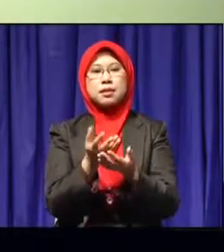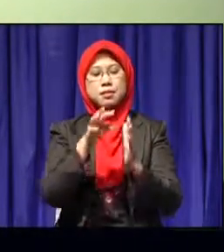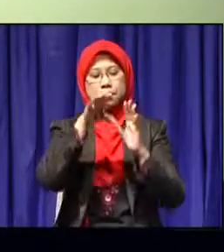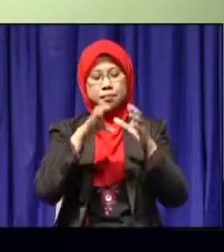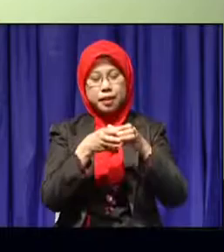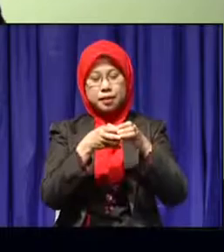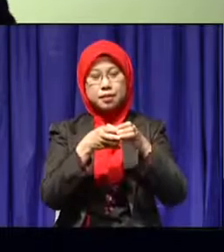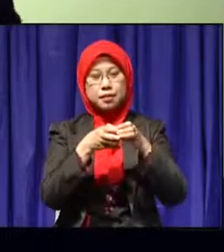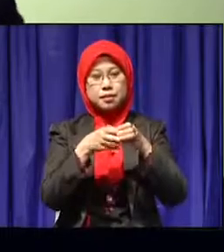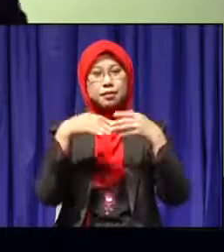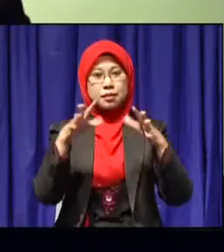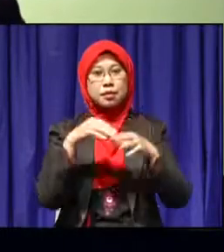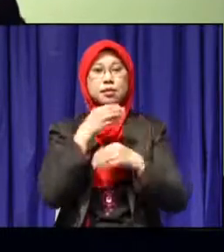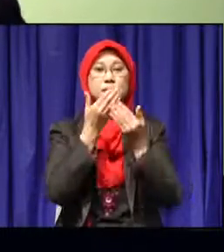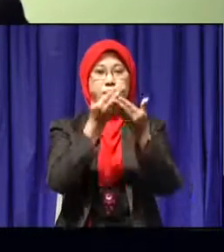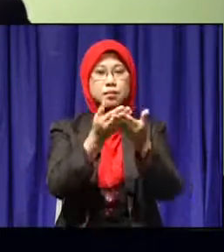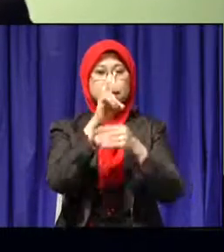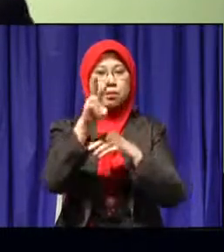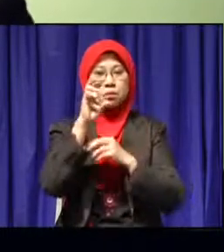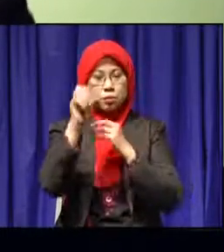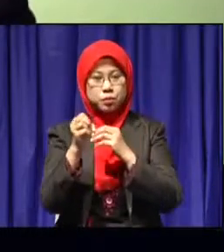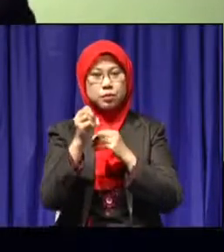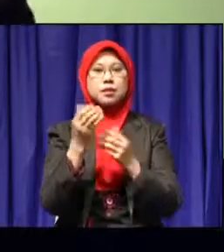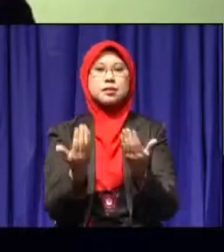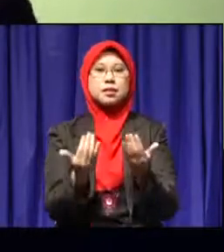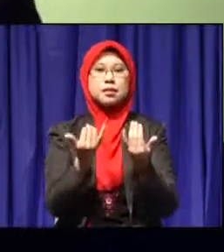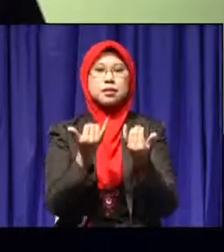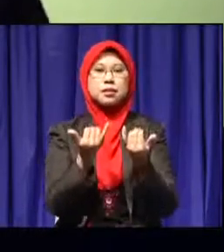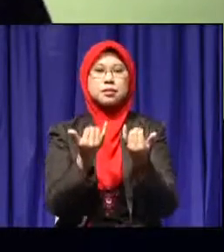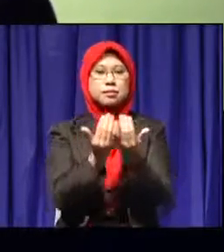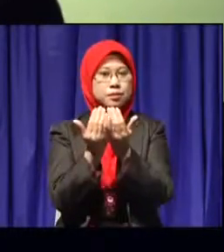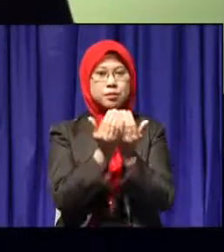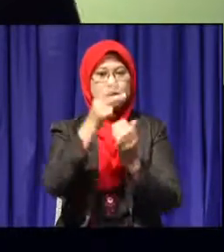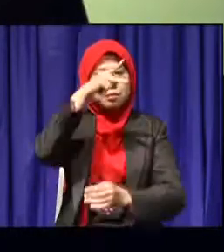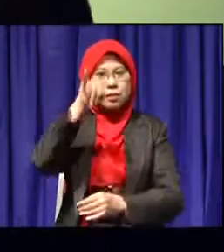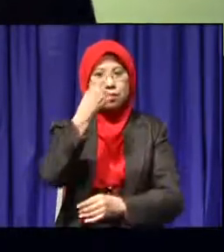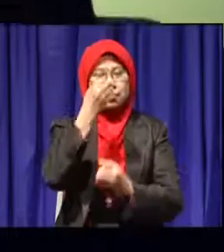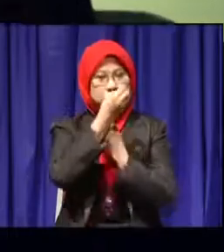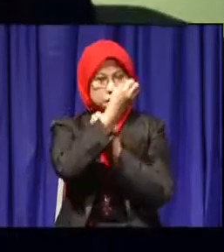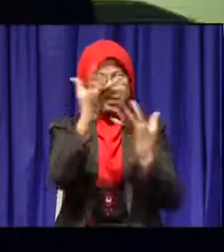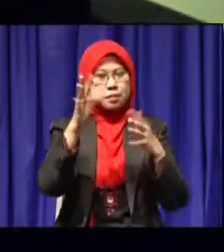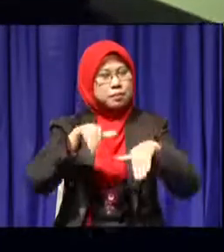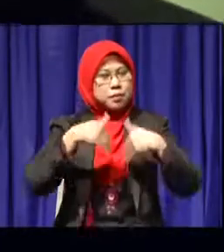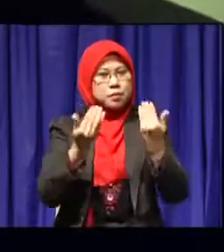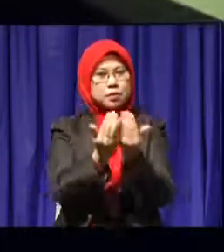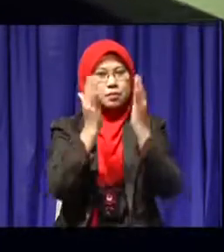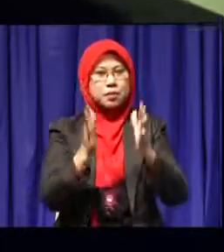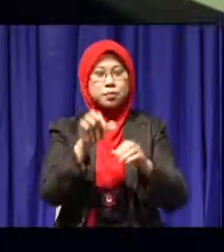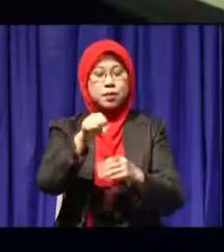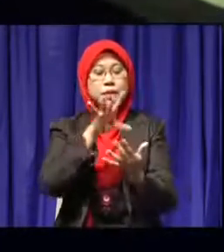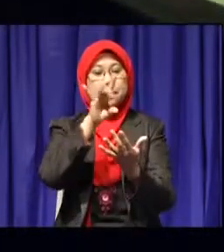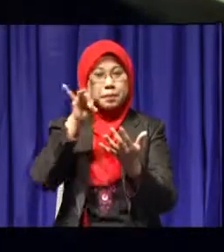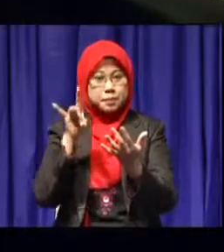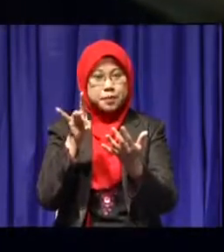tahun 2020 Lex Ini tahu berada di salah sebuah sekolah di Putrajaya untuk mendapatkan maklumat Bagaimana murid boleh membuat